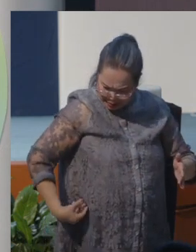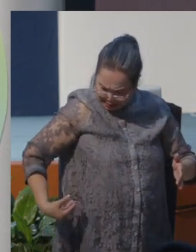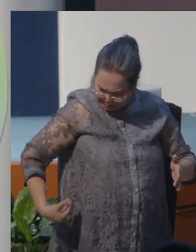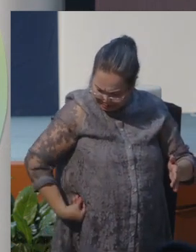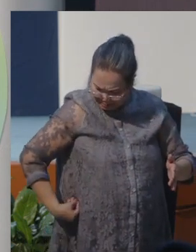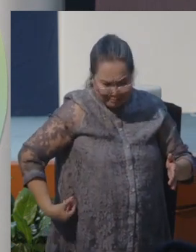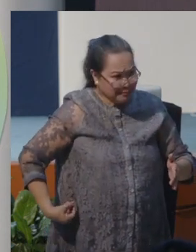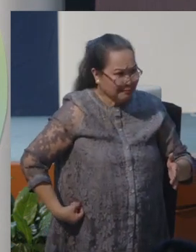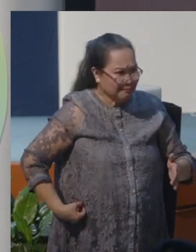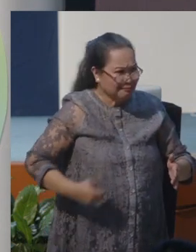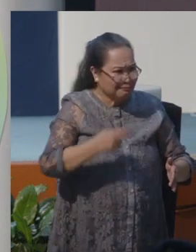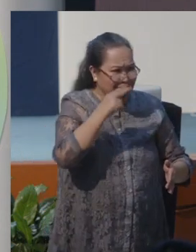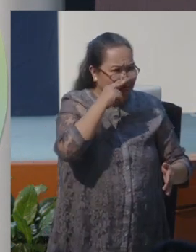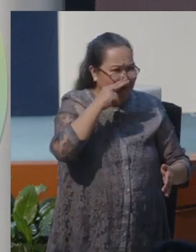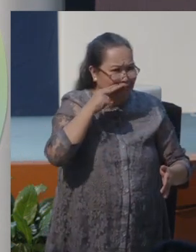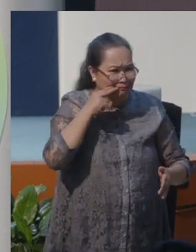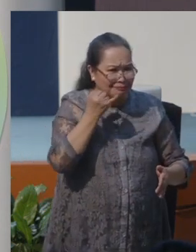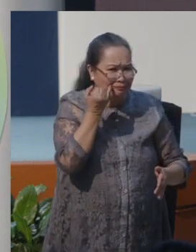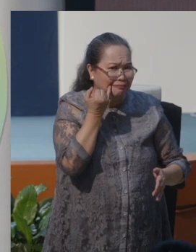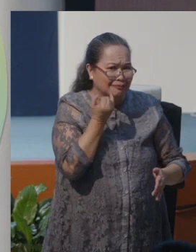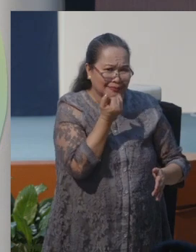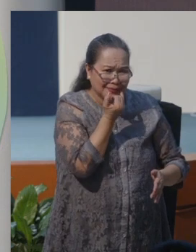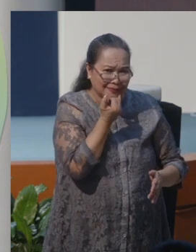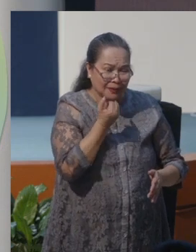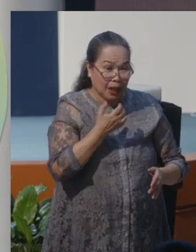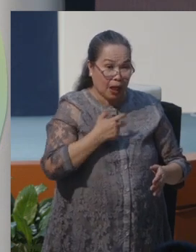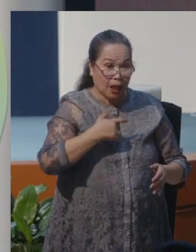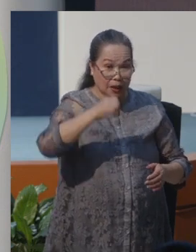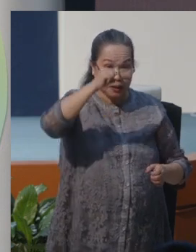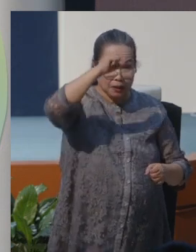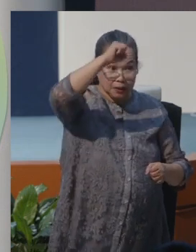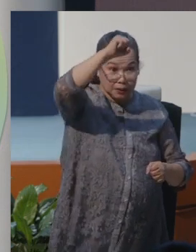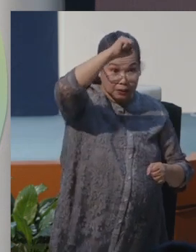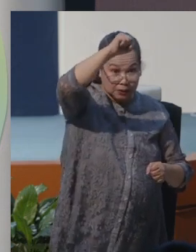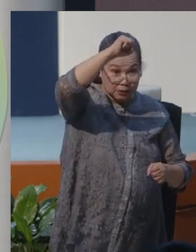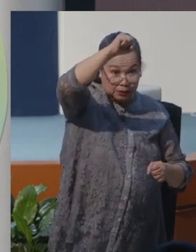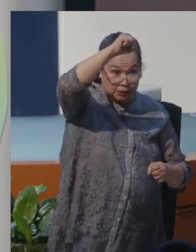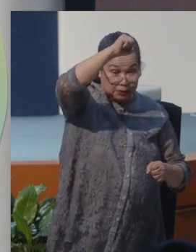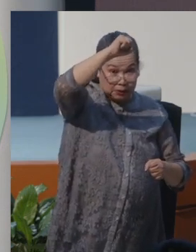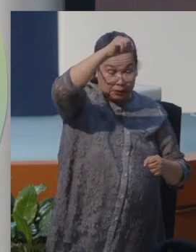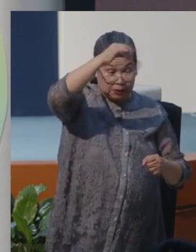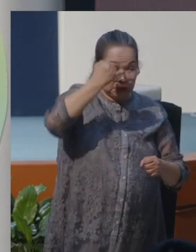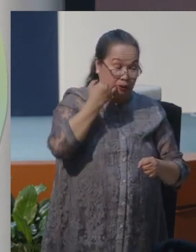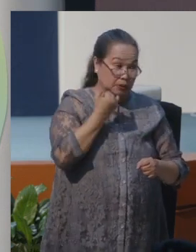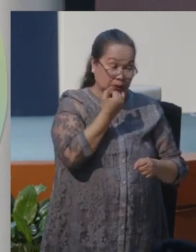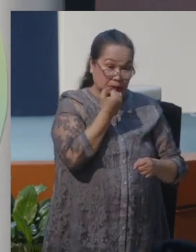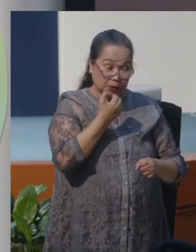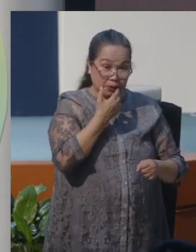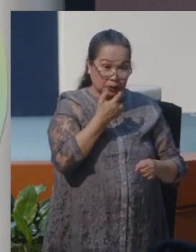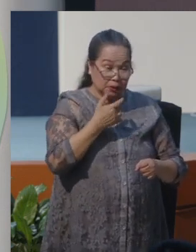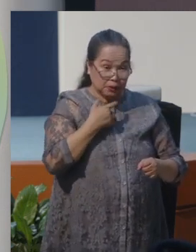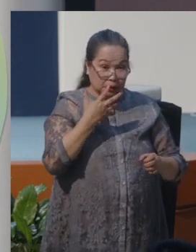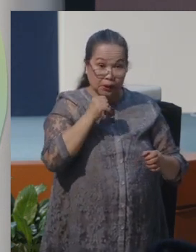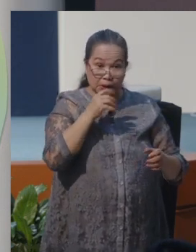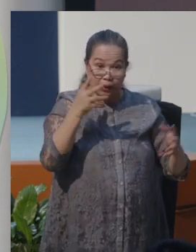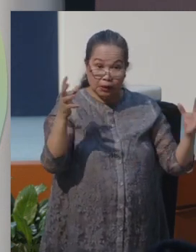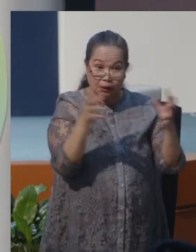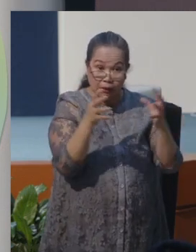Israel at isang revolusyonaryo na patriot ng Israel. Mabuti hindi sila